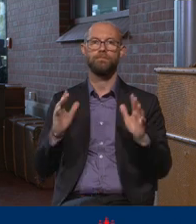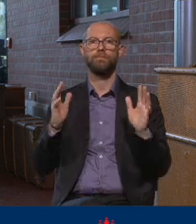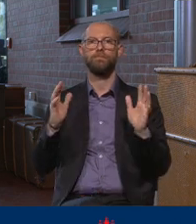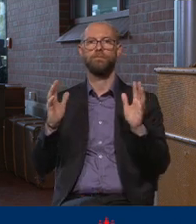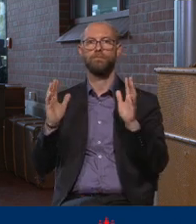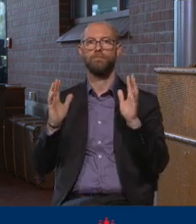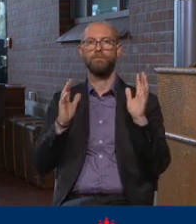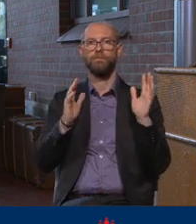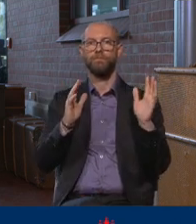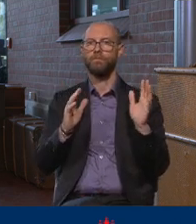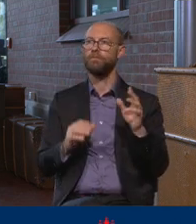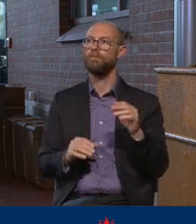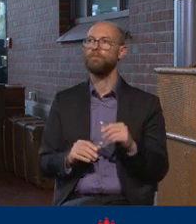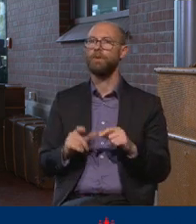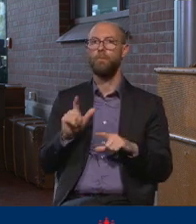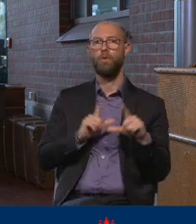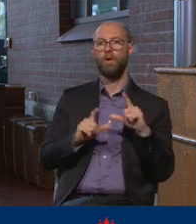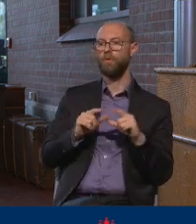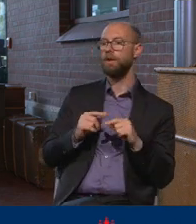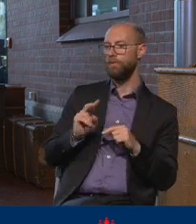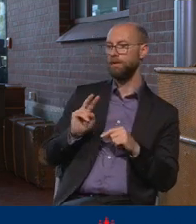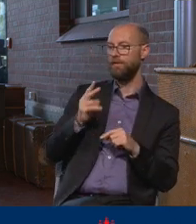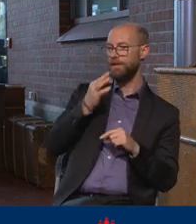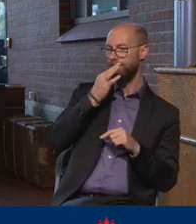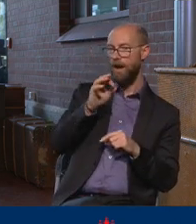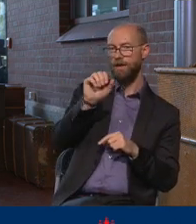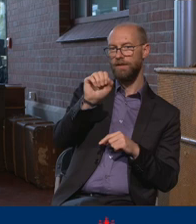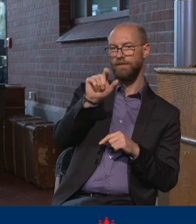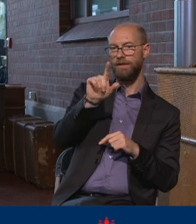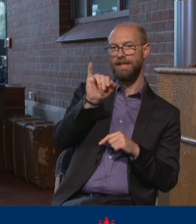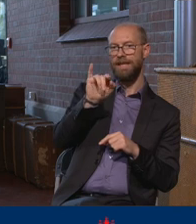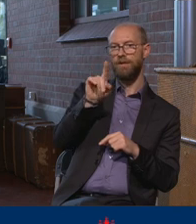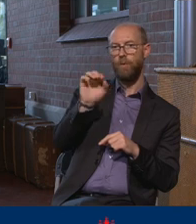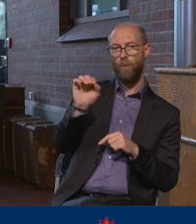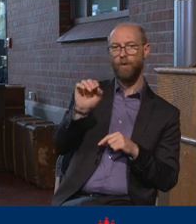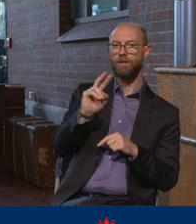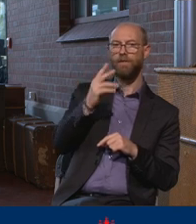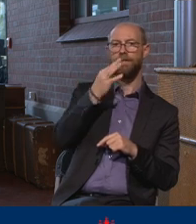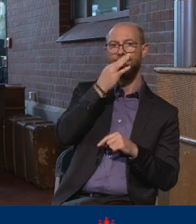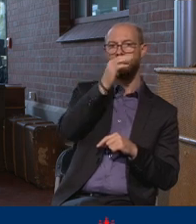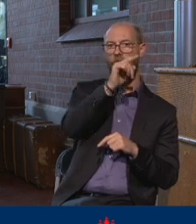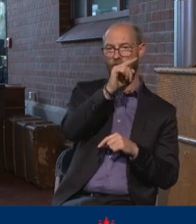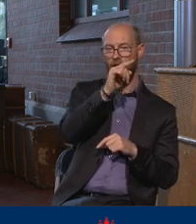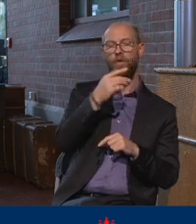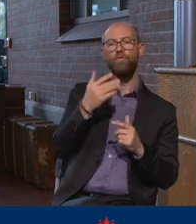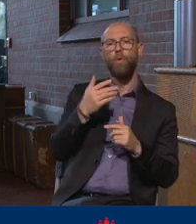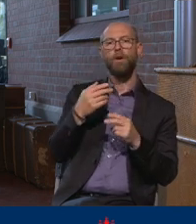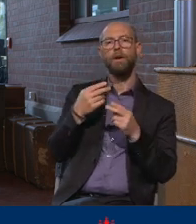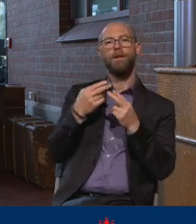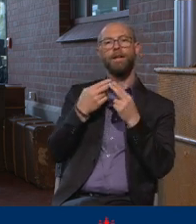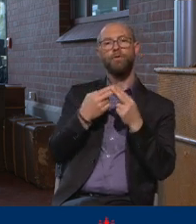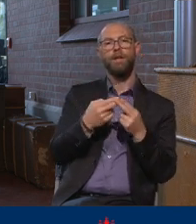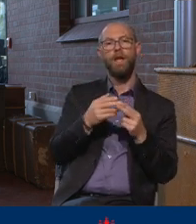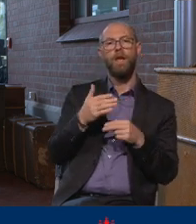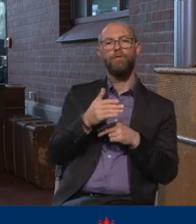das deckt sich auch mit der zweiten frage weiß leider wo es bei der derzeitigen präsentationen die historische villa fisch gaststätte geblieben ist der